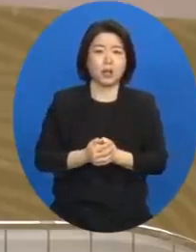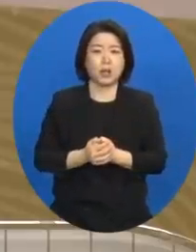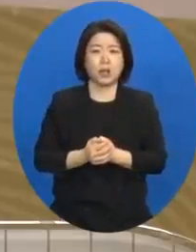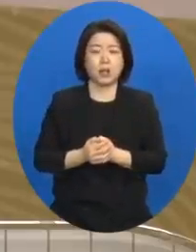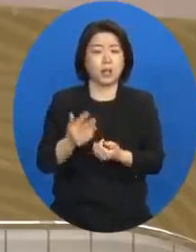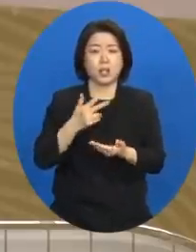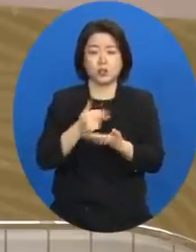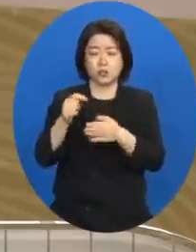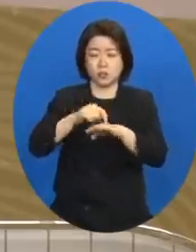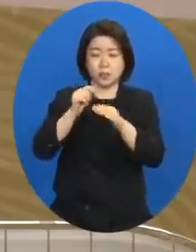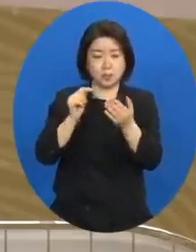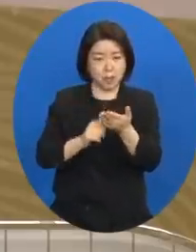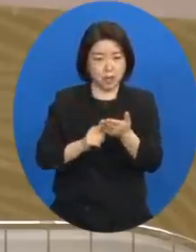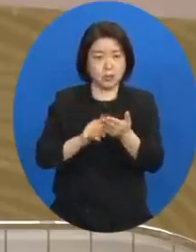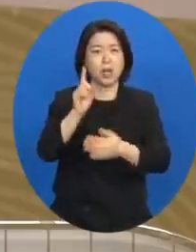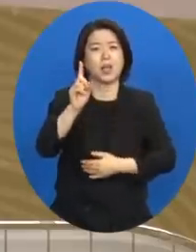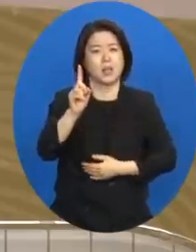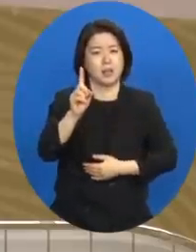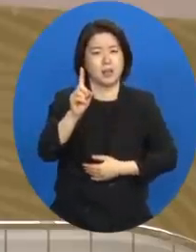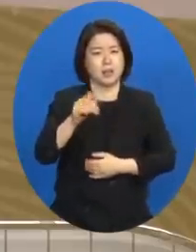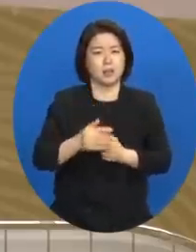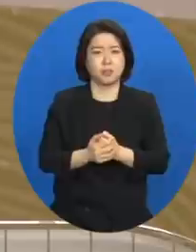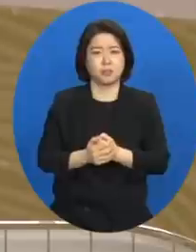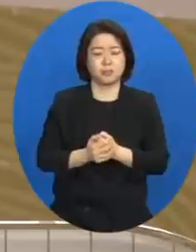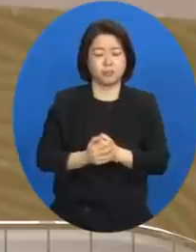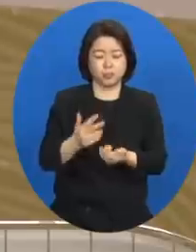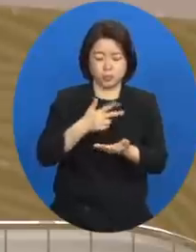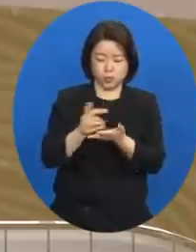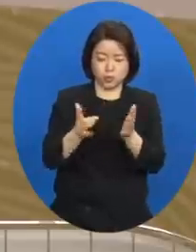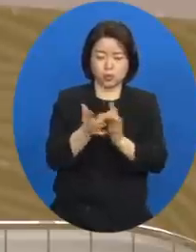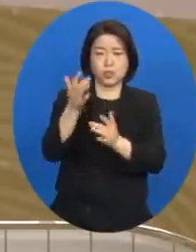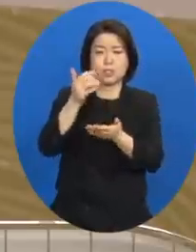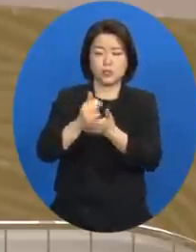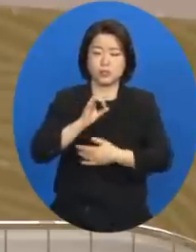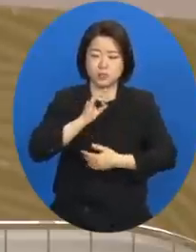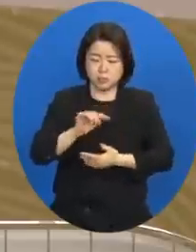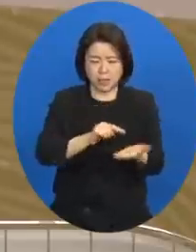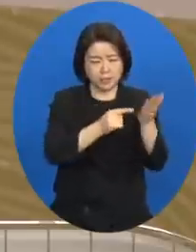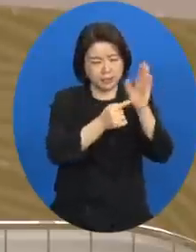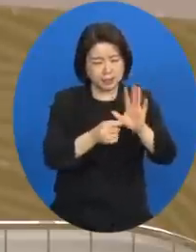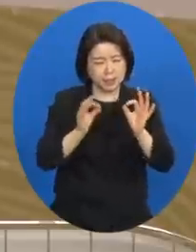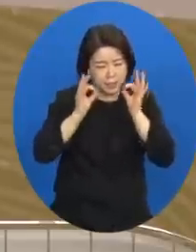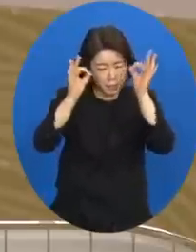주님의 마음은 하나더라고. 주 예수님만 드러내기를 힘썼냐?